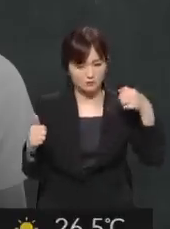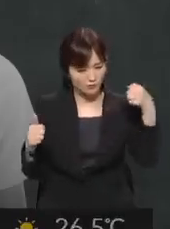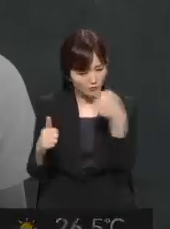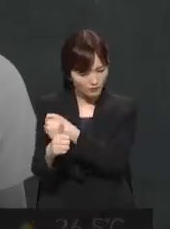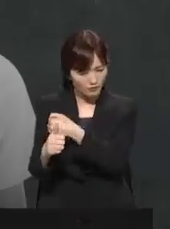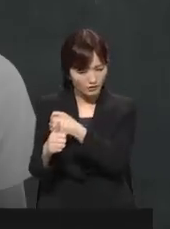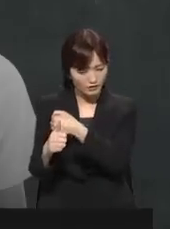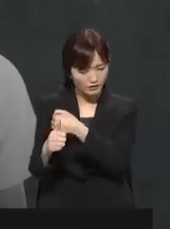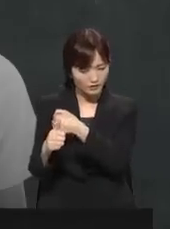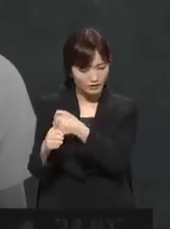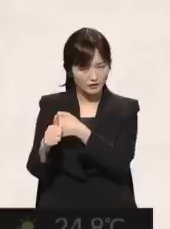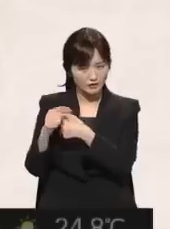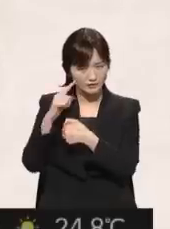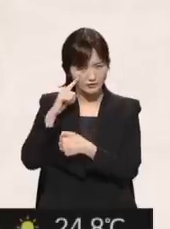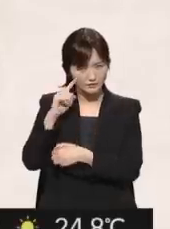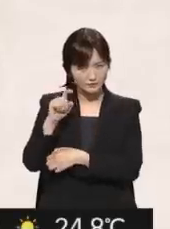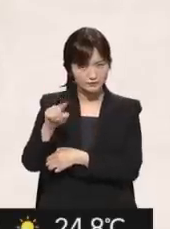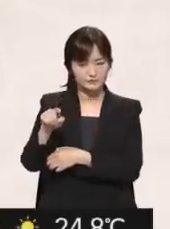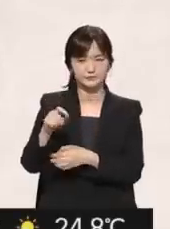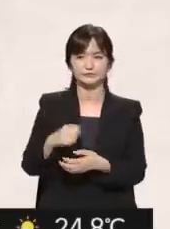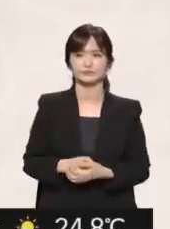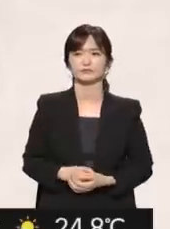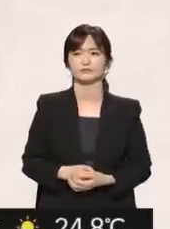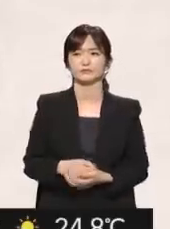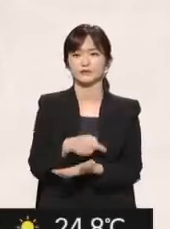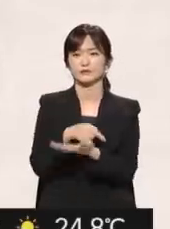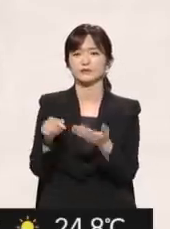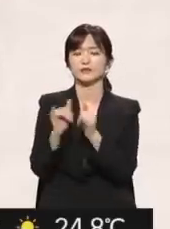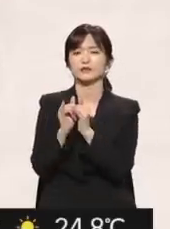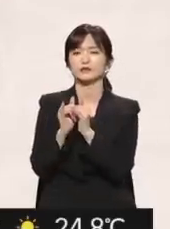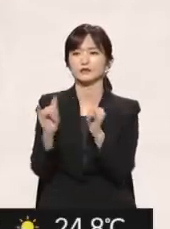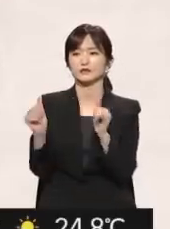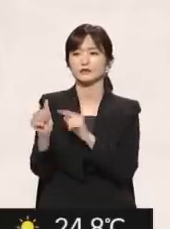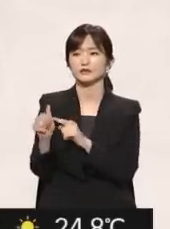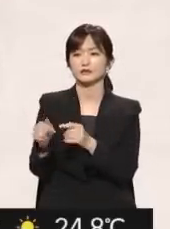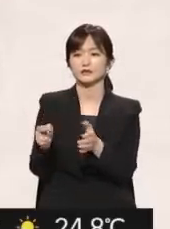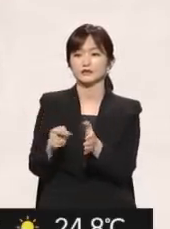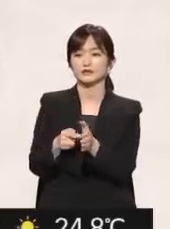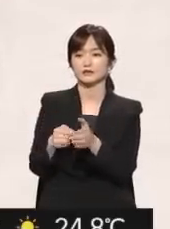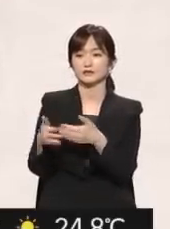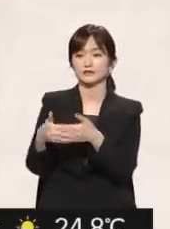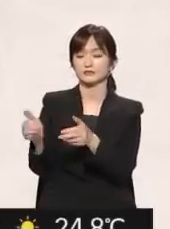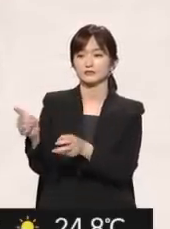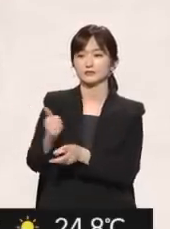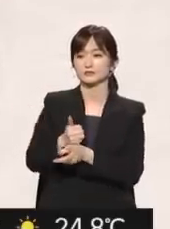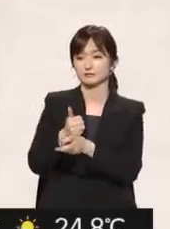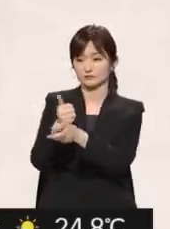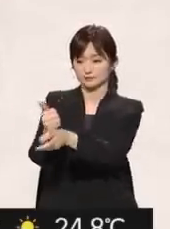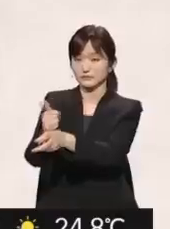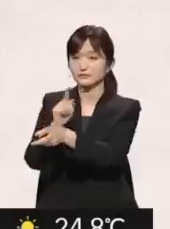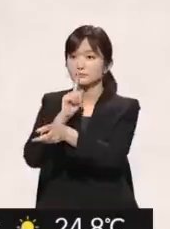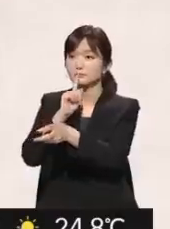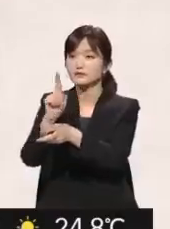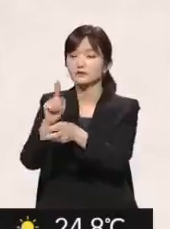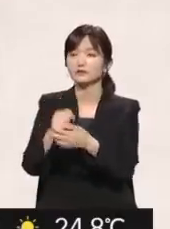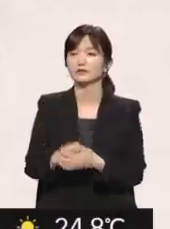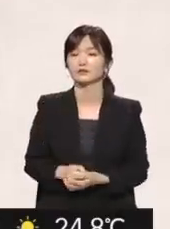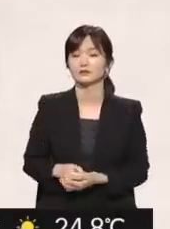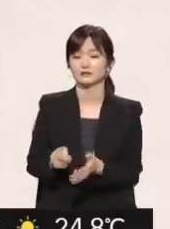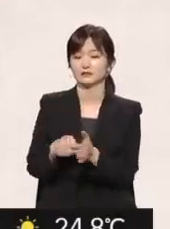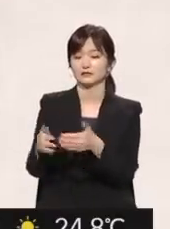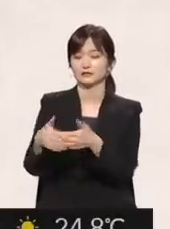아닌가 하는 의심이 들게 하고요 마지막에 또 피해자가 응급실로 실으러 갔을 때 그런 얘기를 했다는 걸 맞아요 응급실에 저렇게